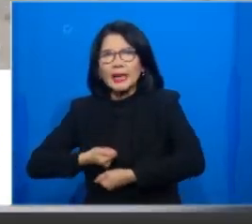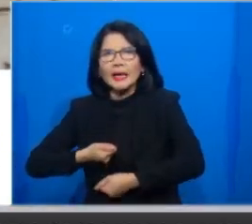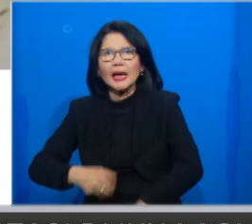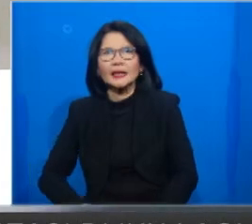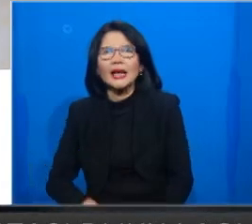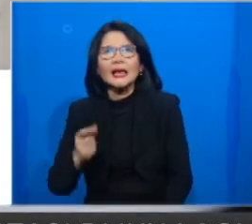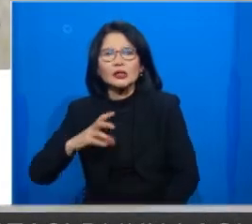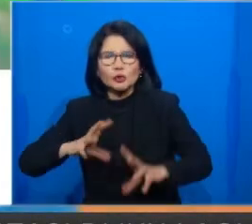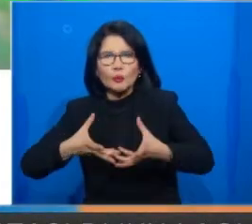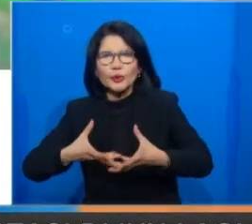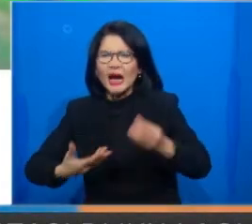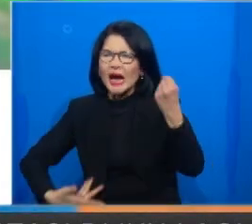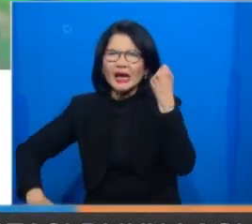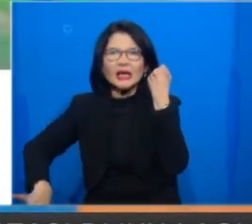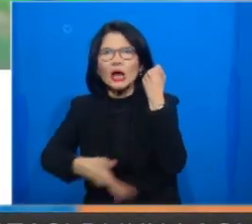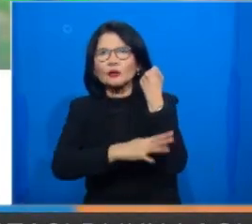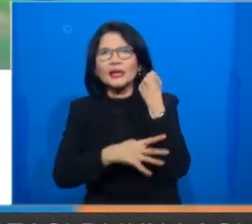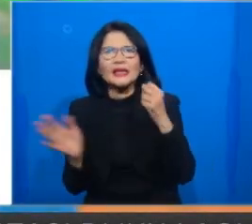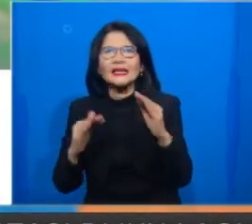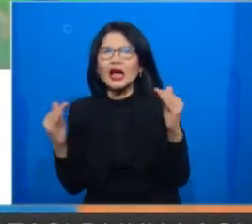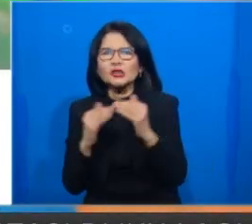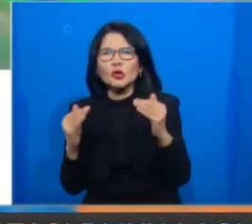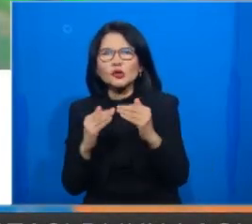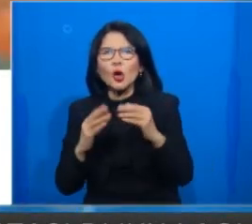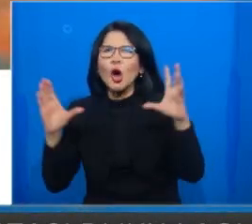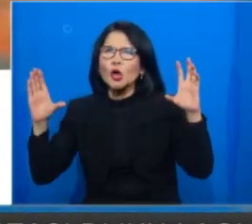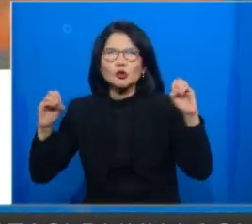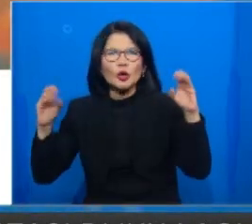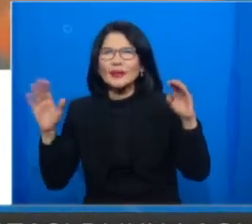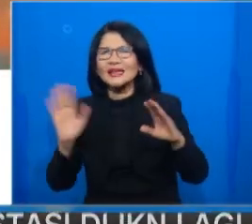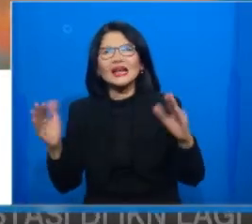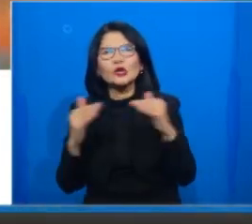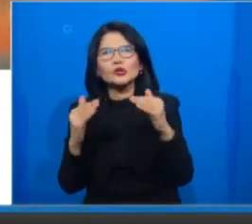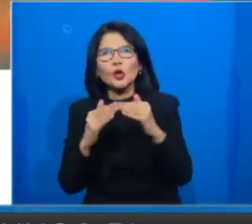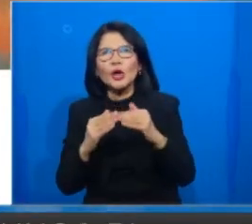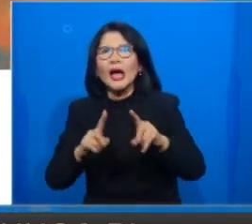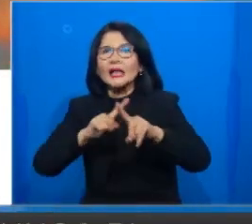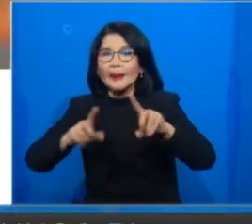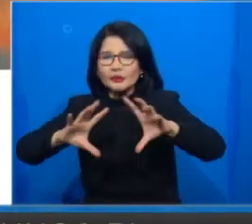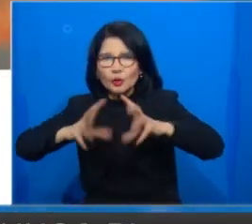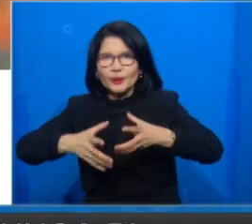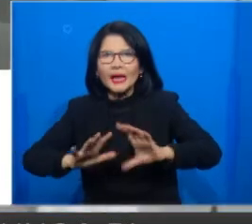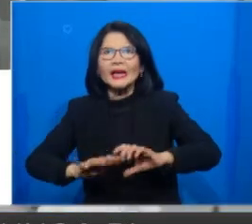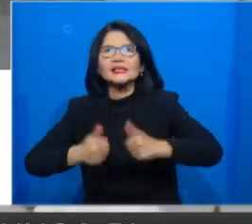Ekologi Laut Sukabumi tidak cocok untuk mengembangkan lobster lantaran ombak yang besar. Namun Sukabumi siap menjadi